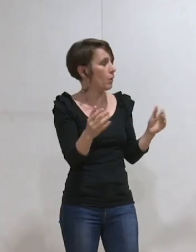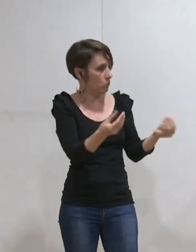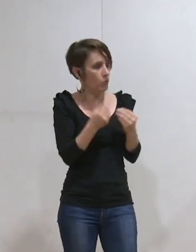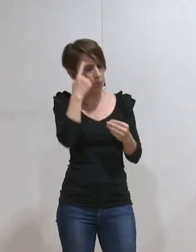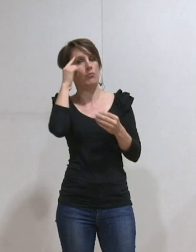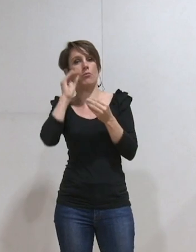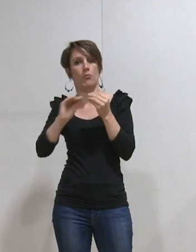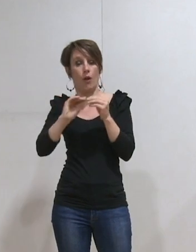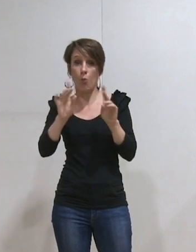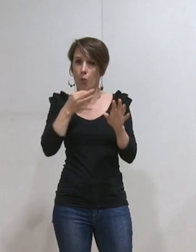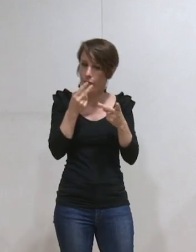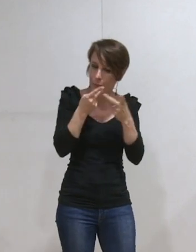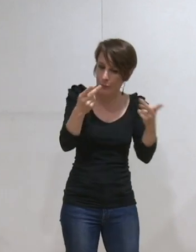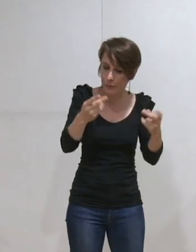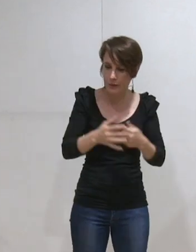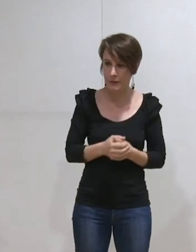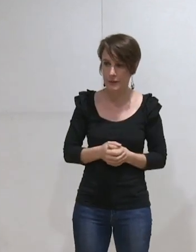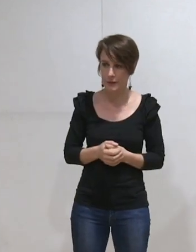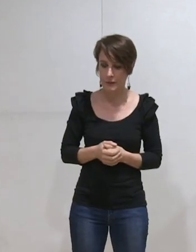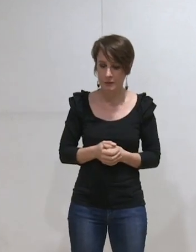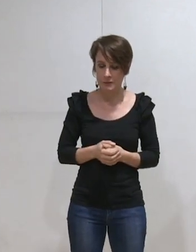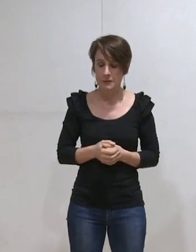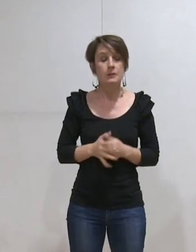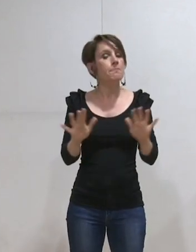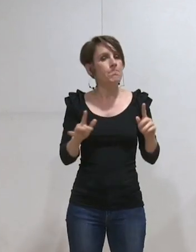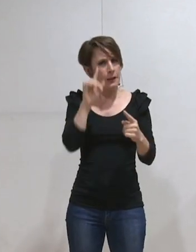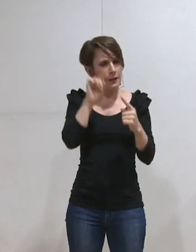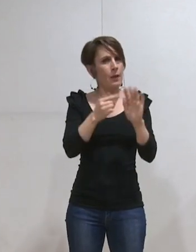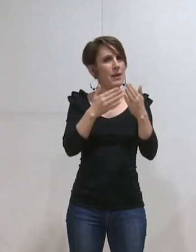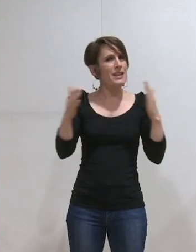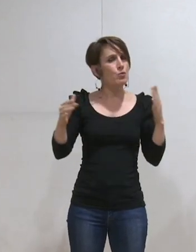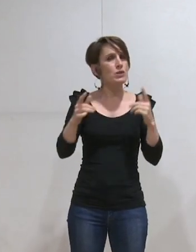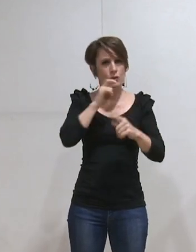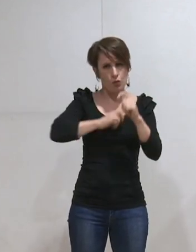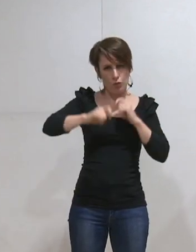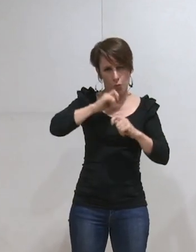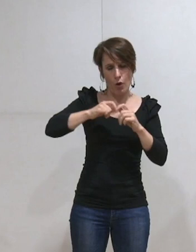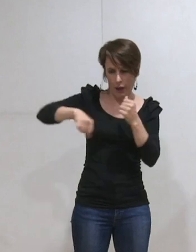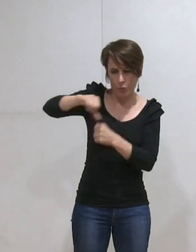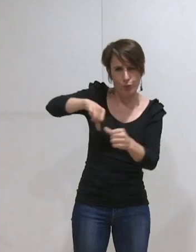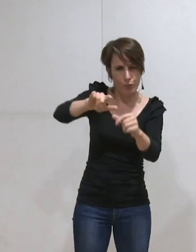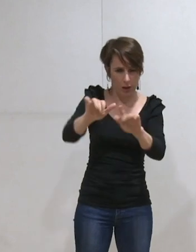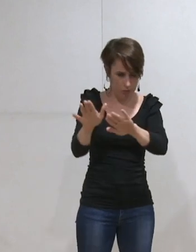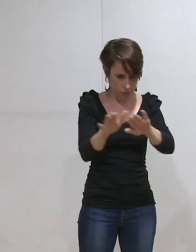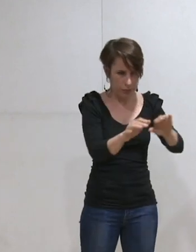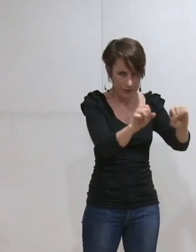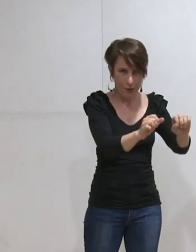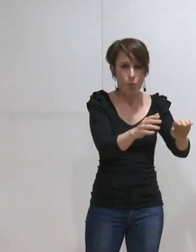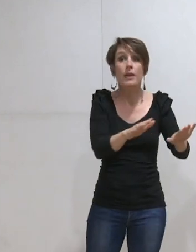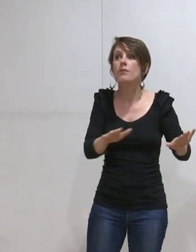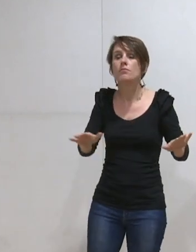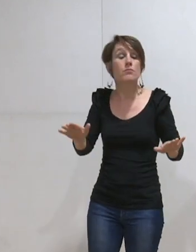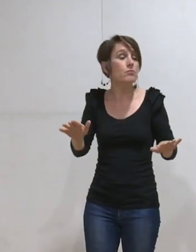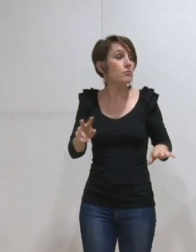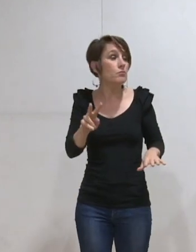question c'est au-delà de la question des expositions temporaires c'est que veut cette ville pour son